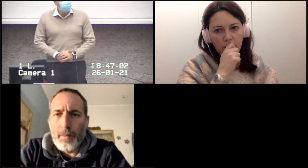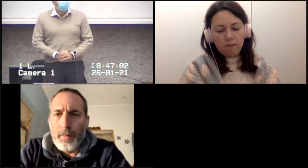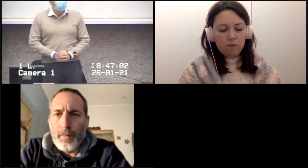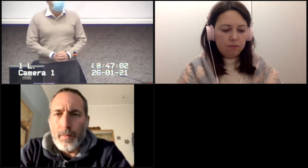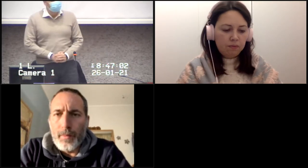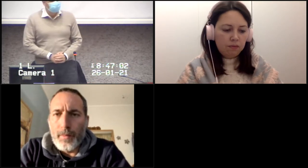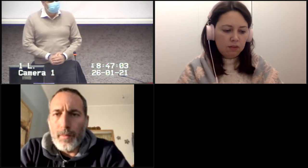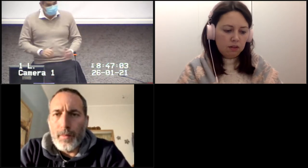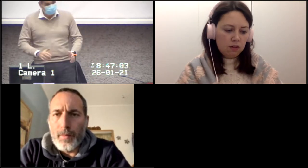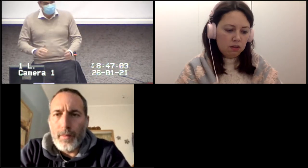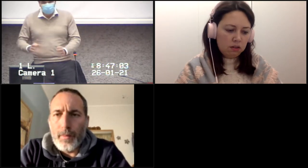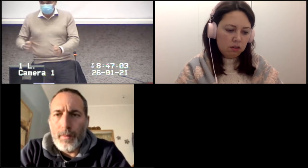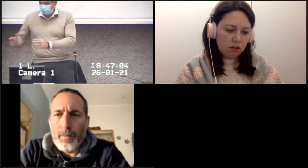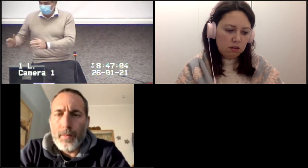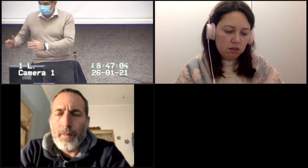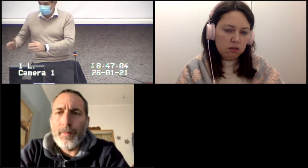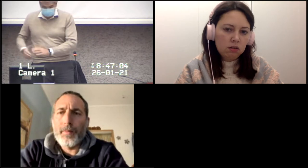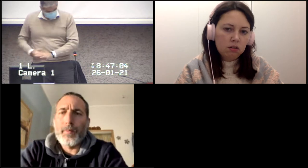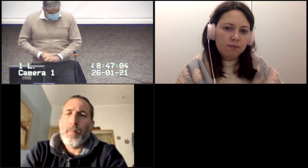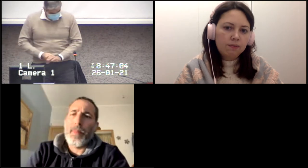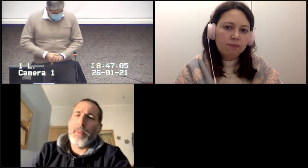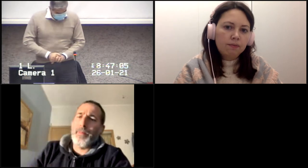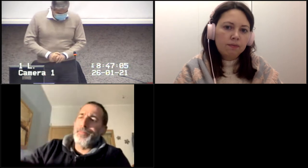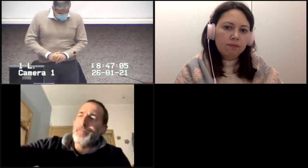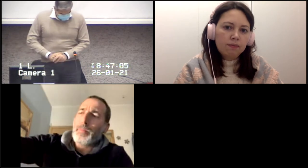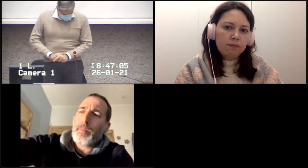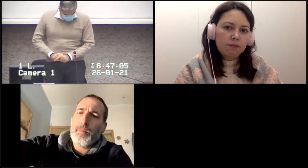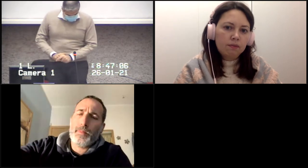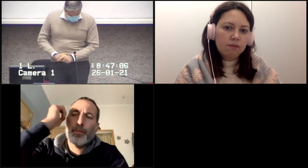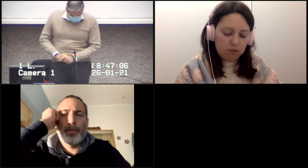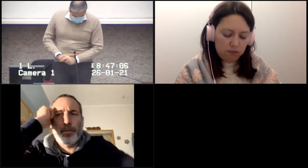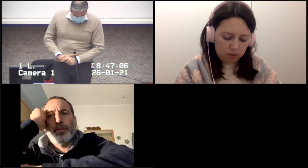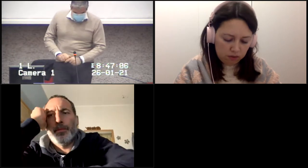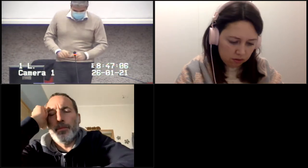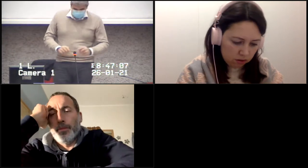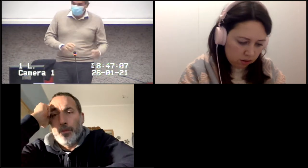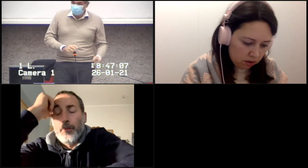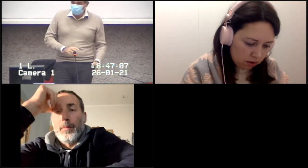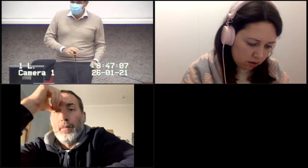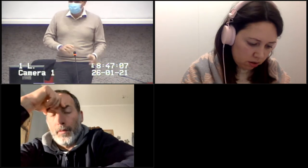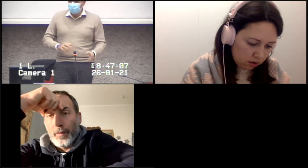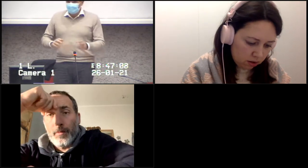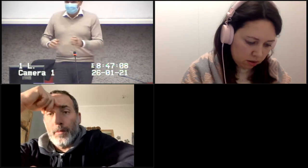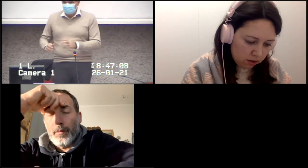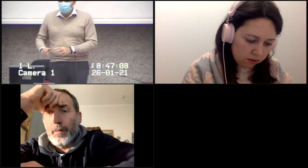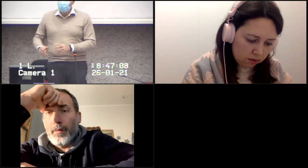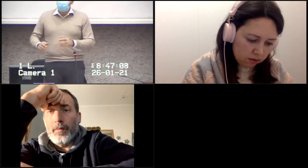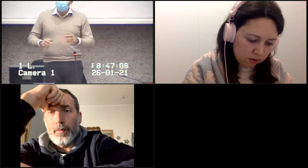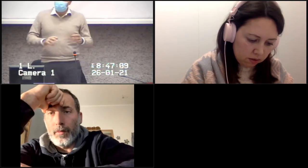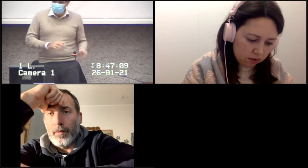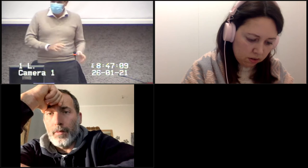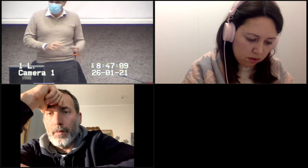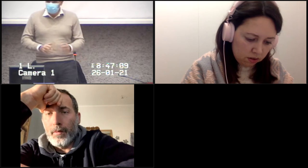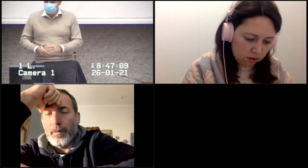di edificabilità, quindi premialità da questo punto di vista, in forza di